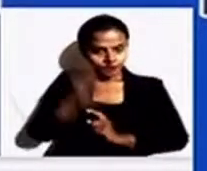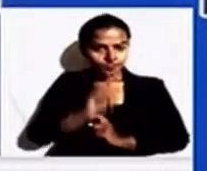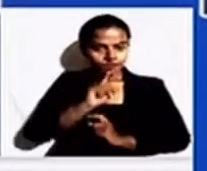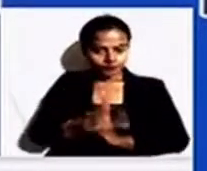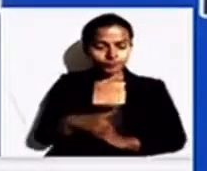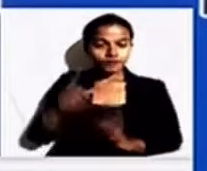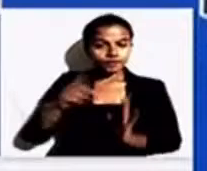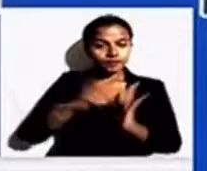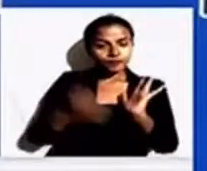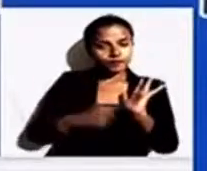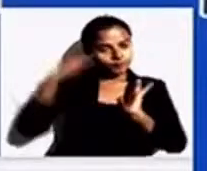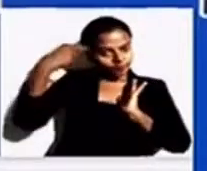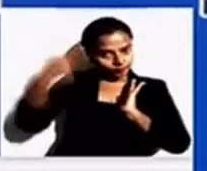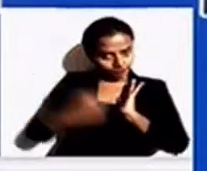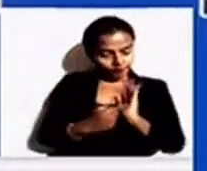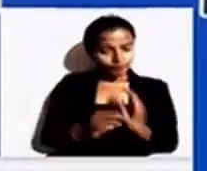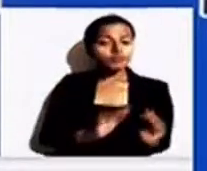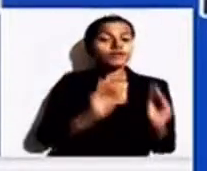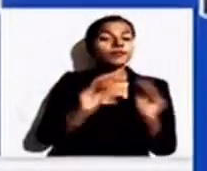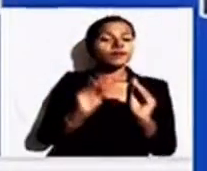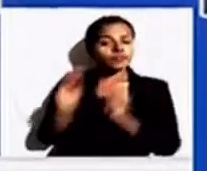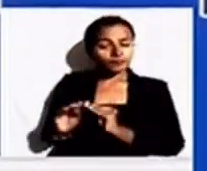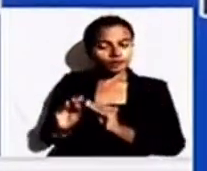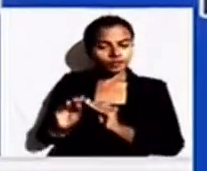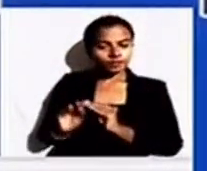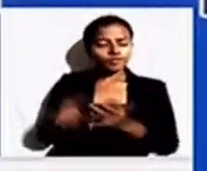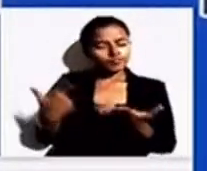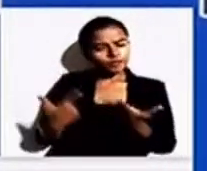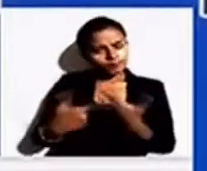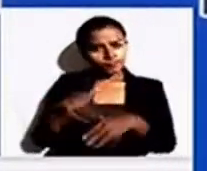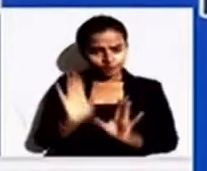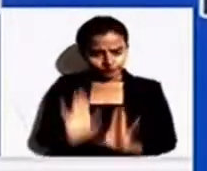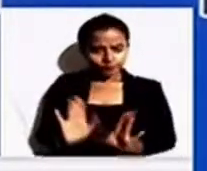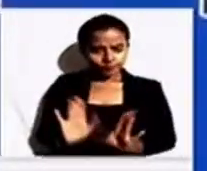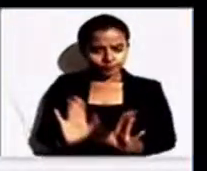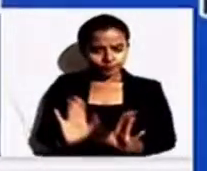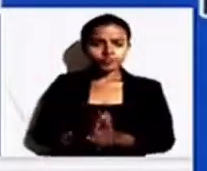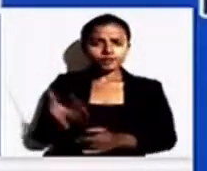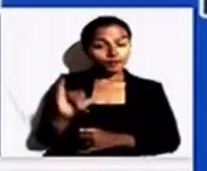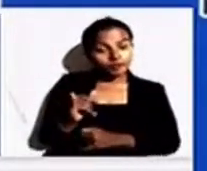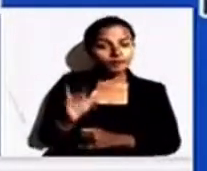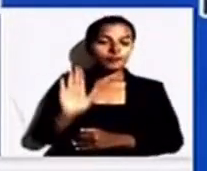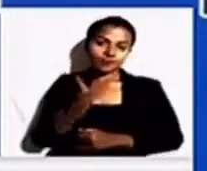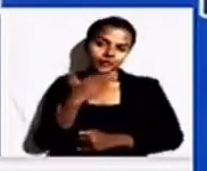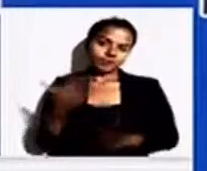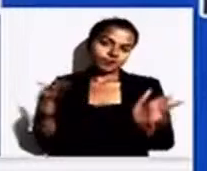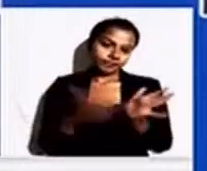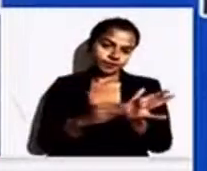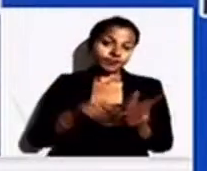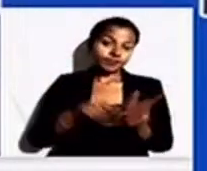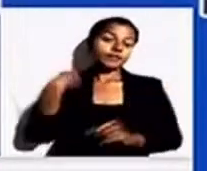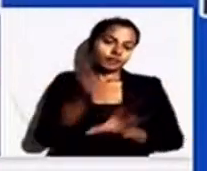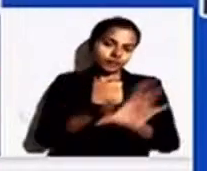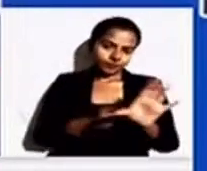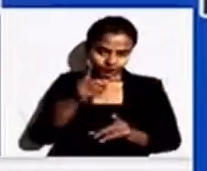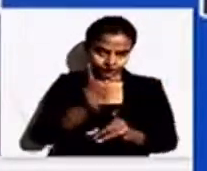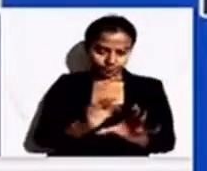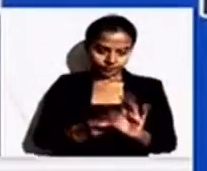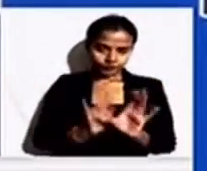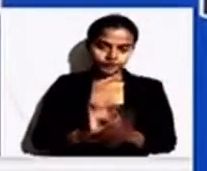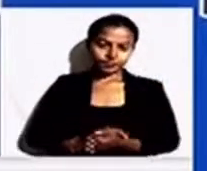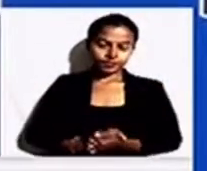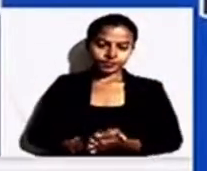postponed on multiple occasions, will most likely be held in March next year. අපි බලාපොරොත්තු වෙනවා මාර්තු මාසය